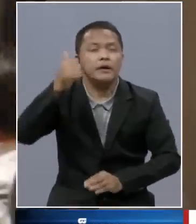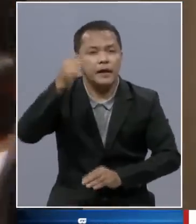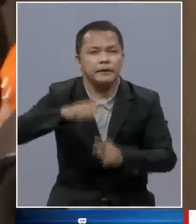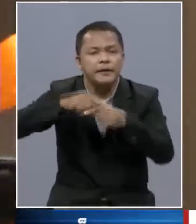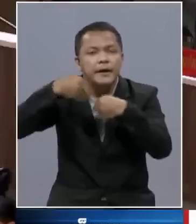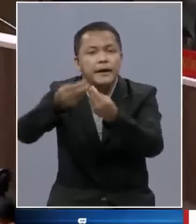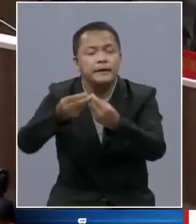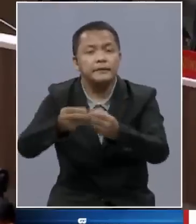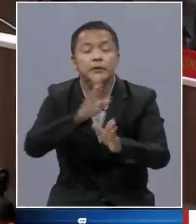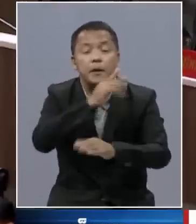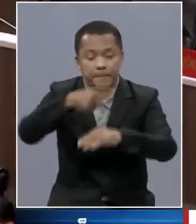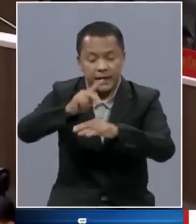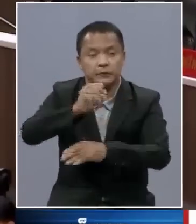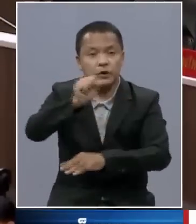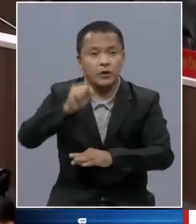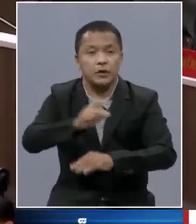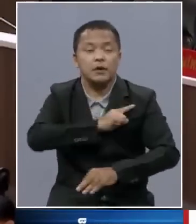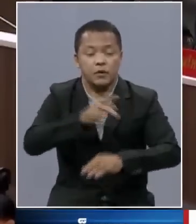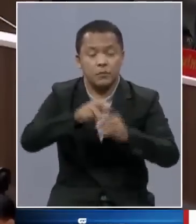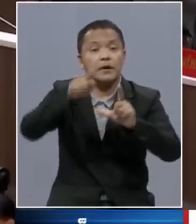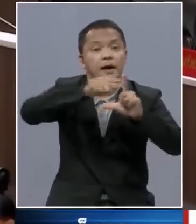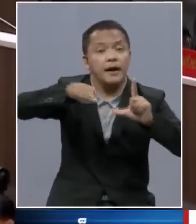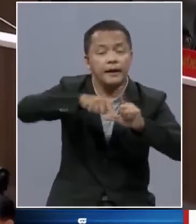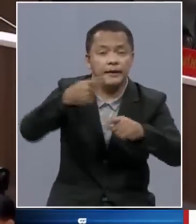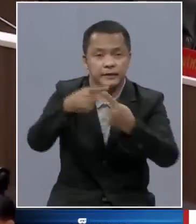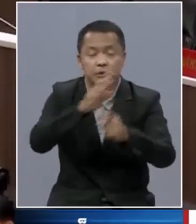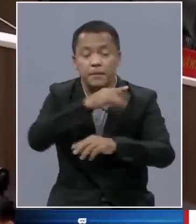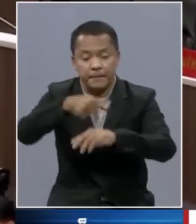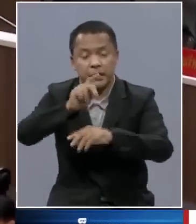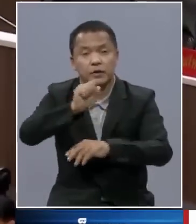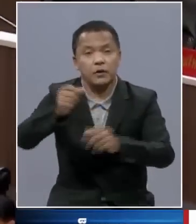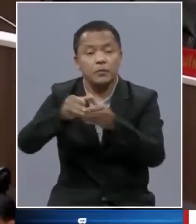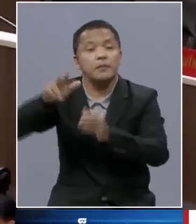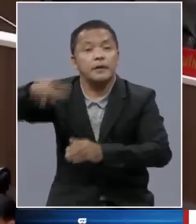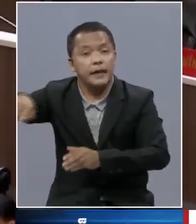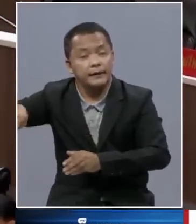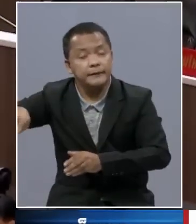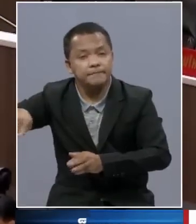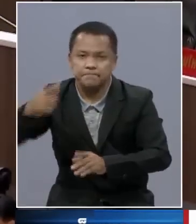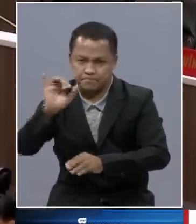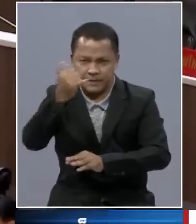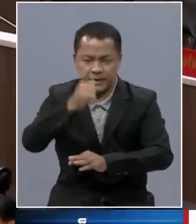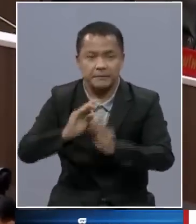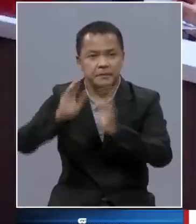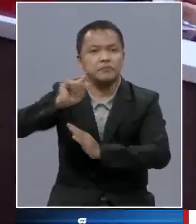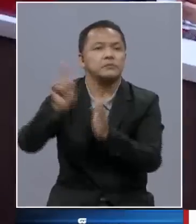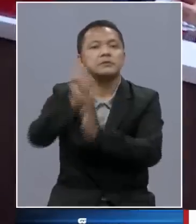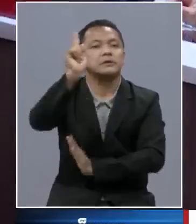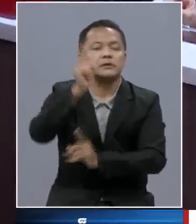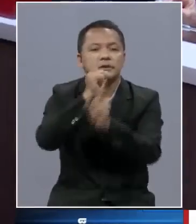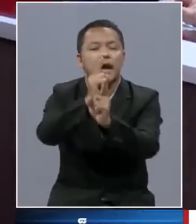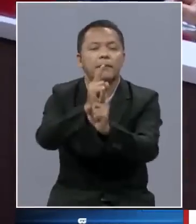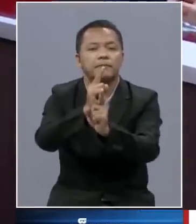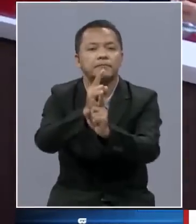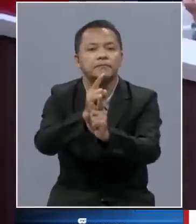ดันเมื่อประธานสภาเป็นคนของพรรคก้าวไกลแต่หากประธานสภาเป็นคนของพรรคเพื่อไทยอาจจะโหวตครั้งเดียวตามธรรมเนีย ม